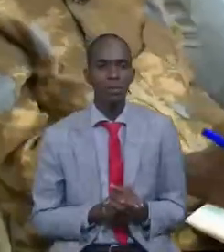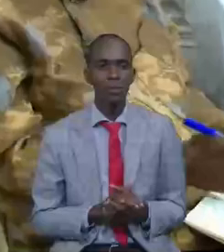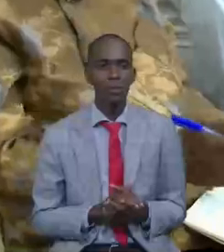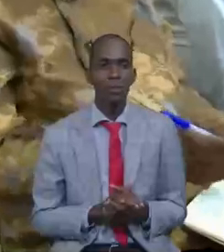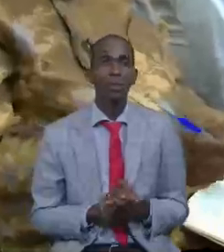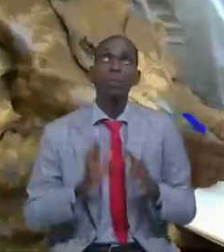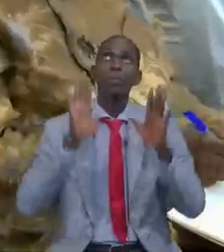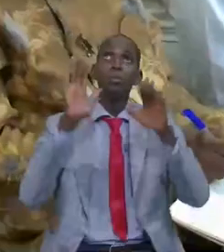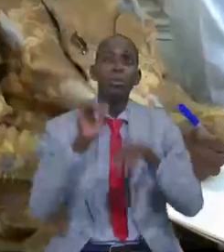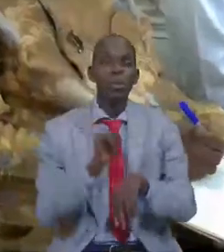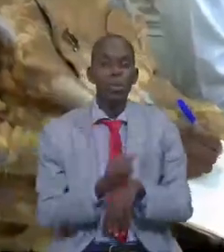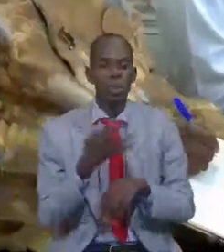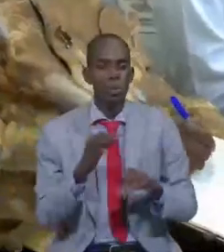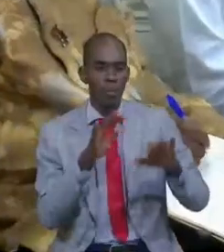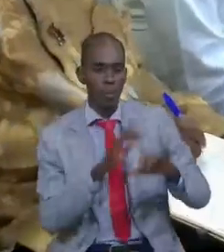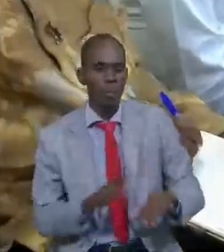Miracle de miséricorde.